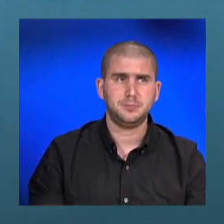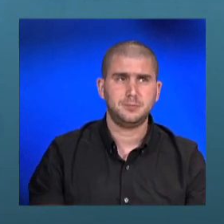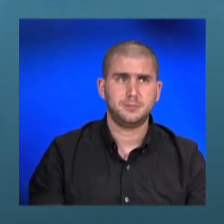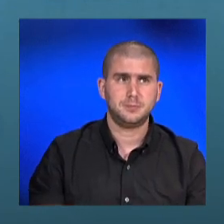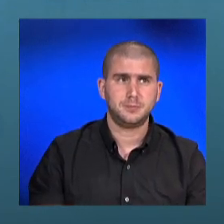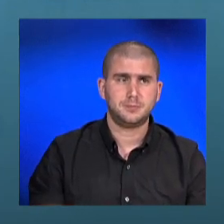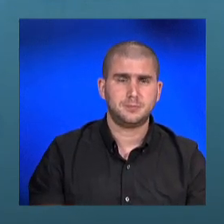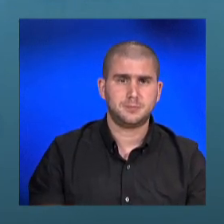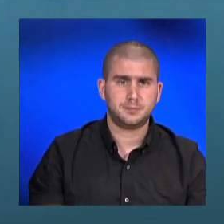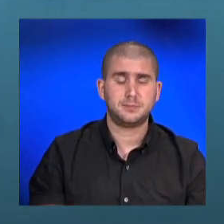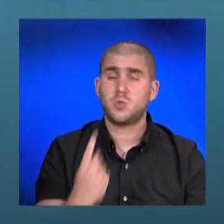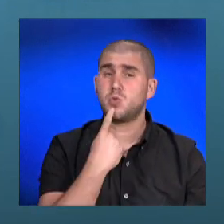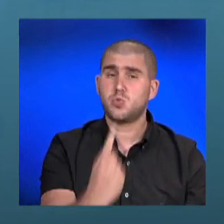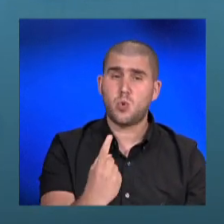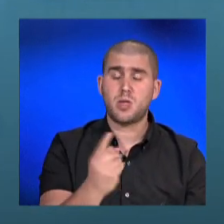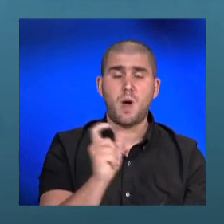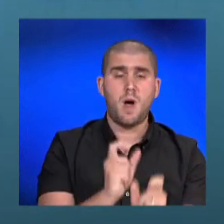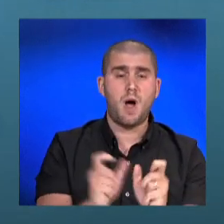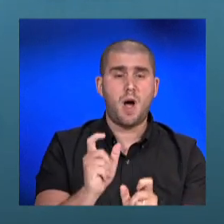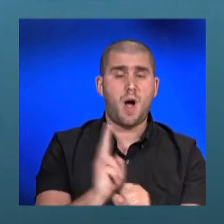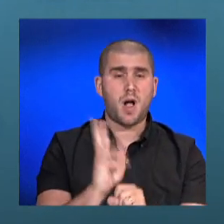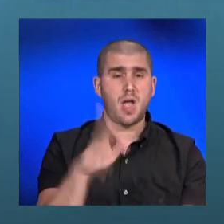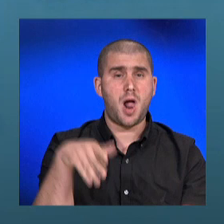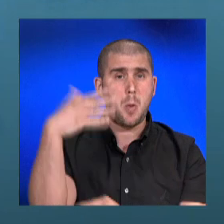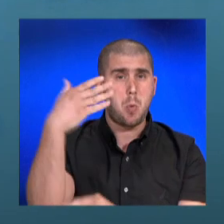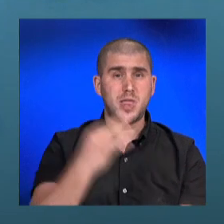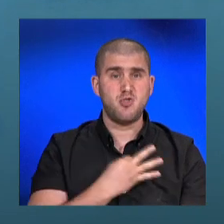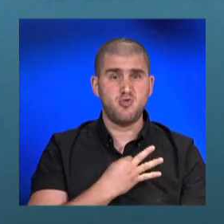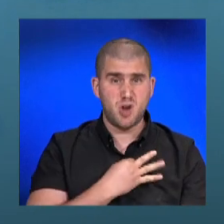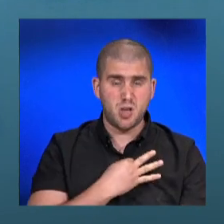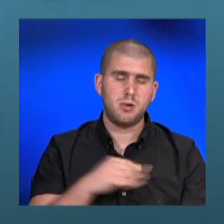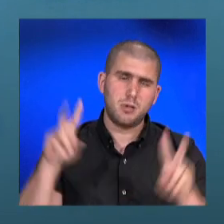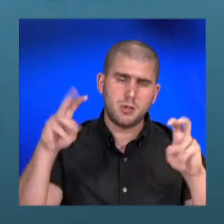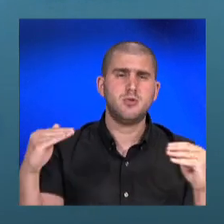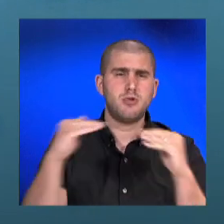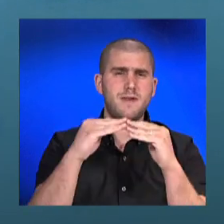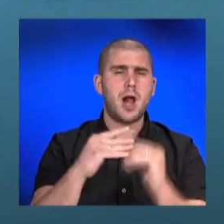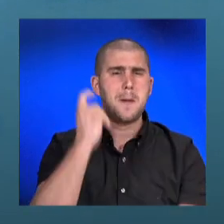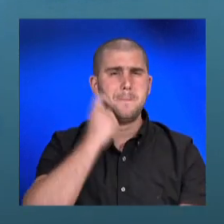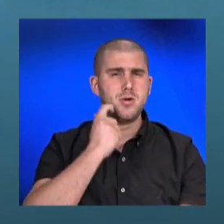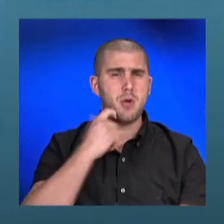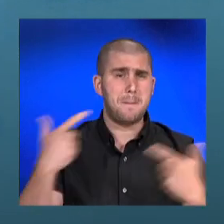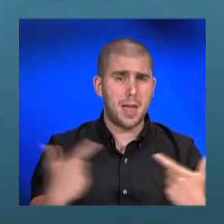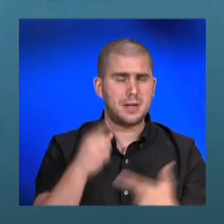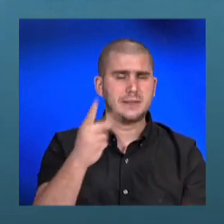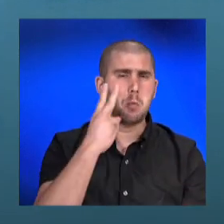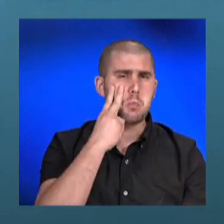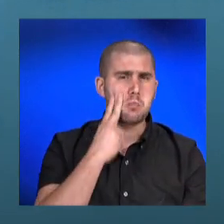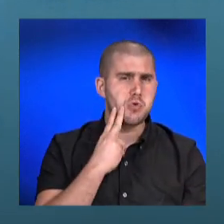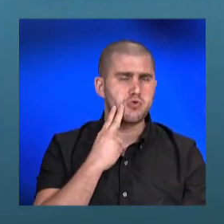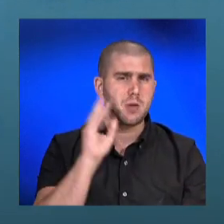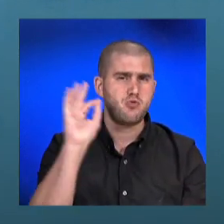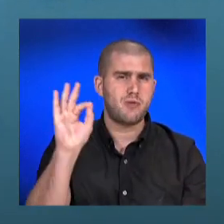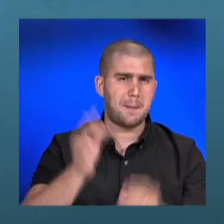טוען שהגנה על המולדת שלנו שווה ערך לפשעי מלחמה. זו בושה עבורכם. תודה